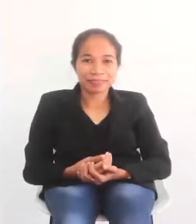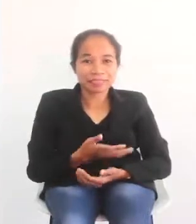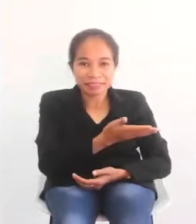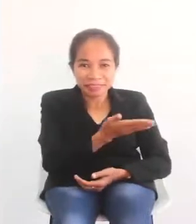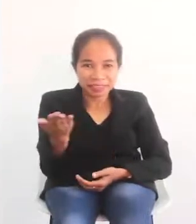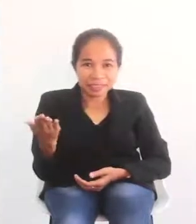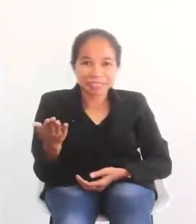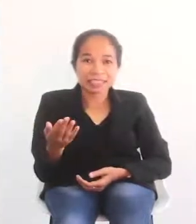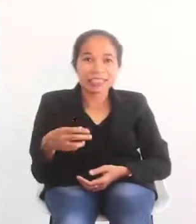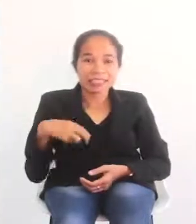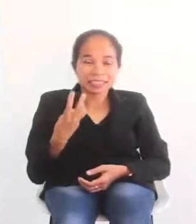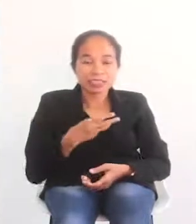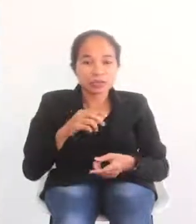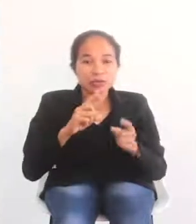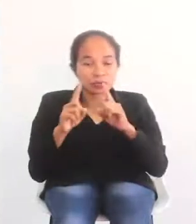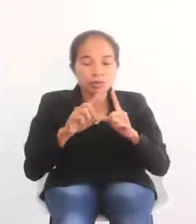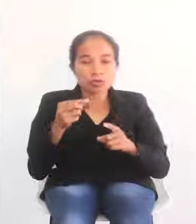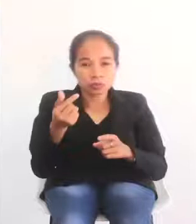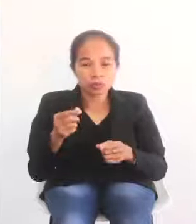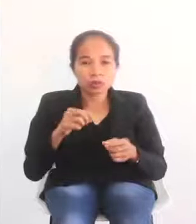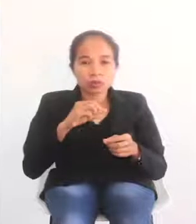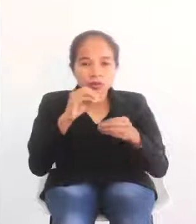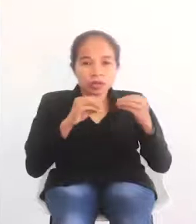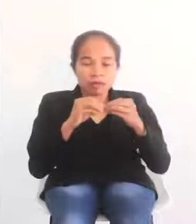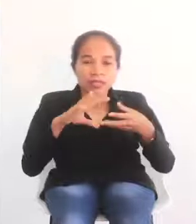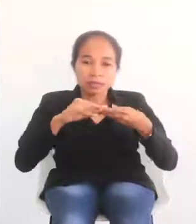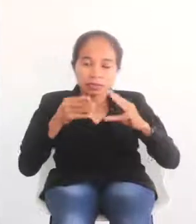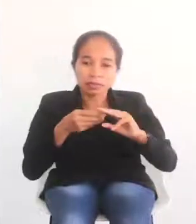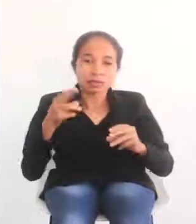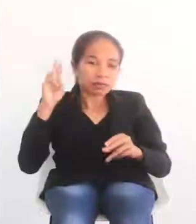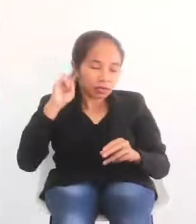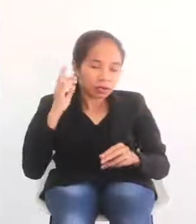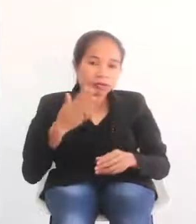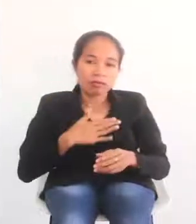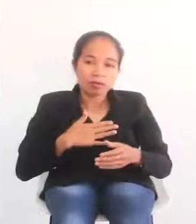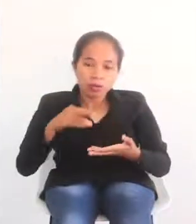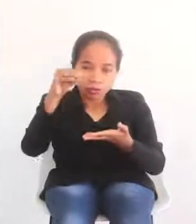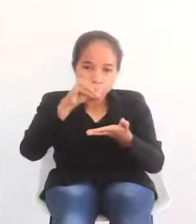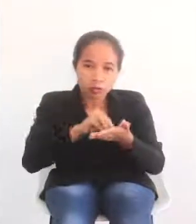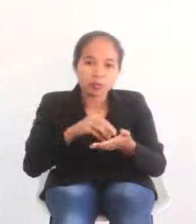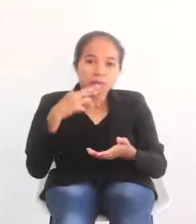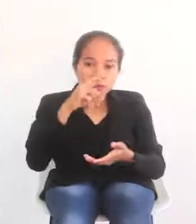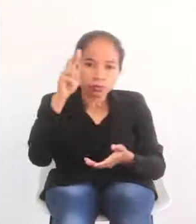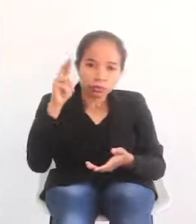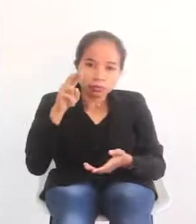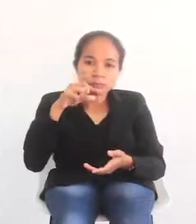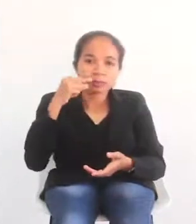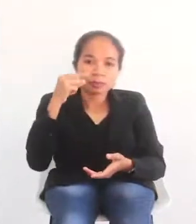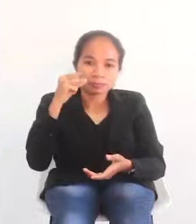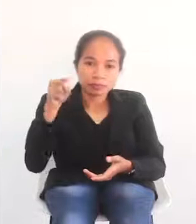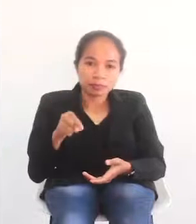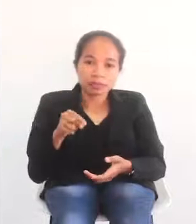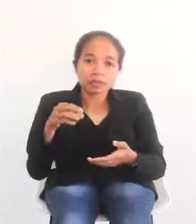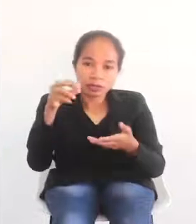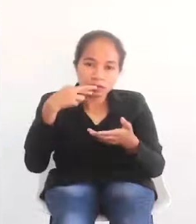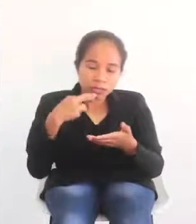Alin sira, ita kulio ituan kono ba historia nebe imi fuen rona. Halo favor, kopia pergunta sirne no hatan iha